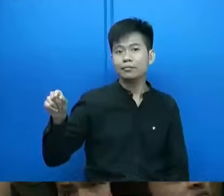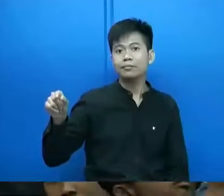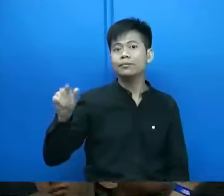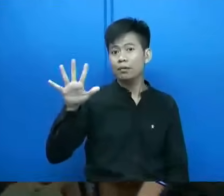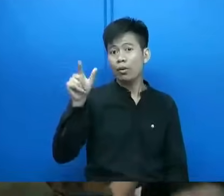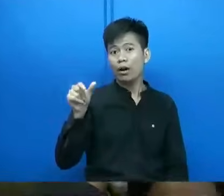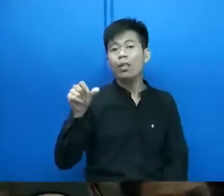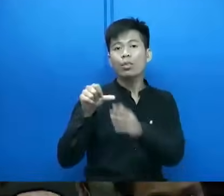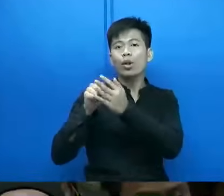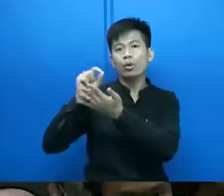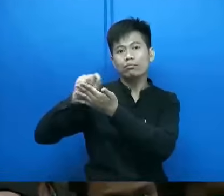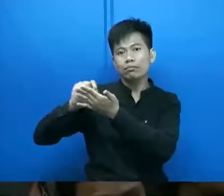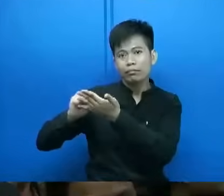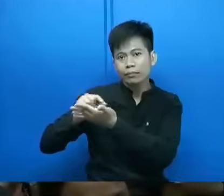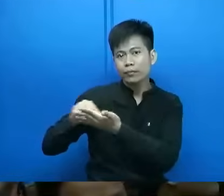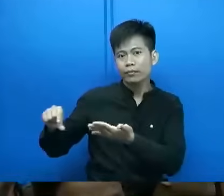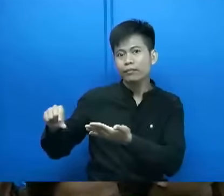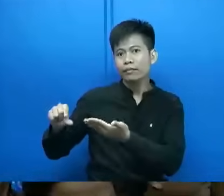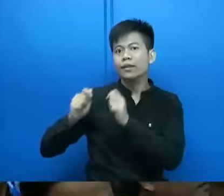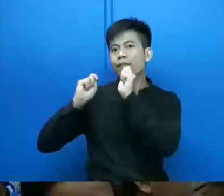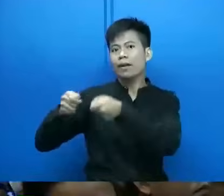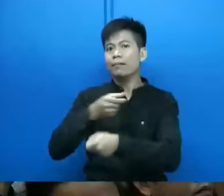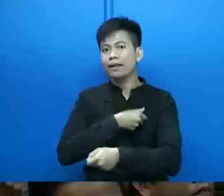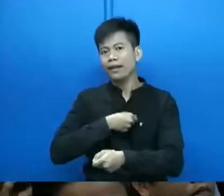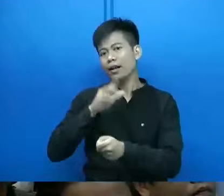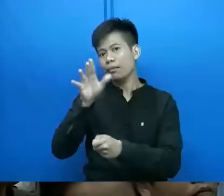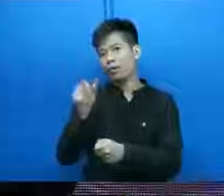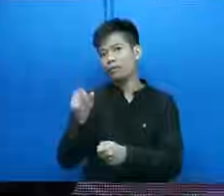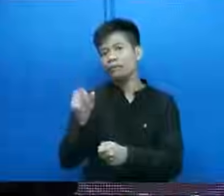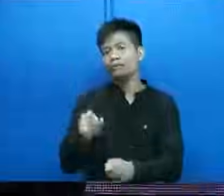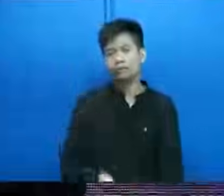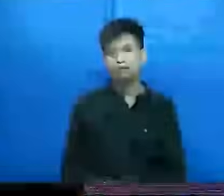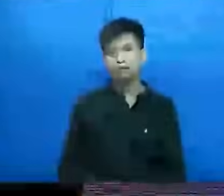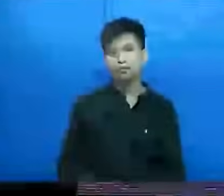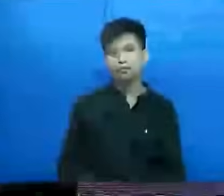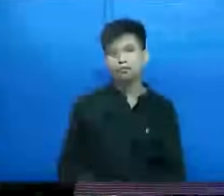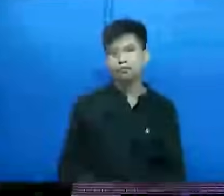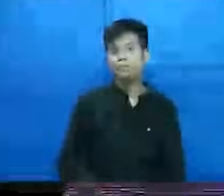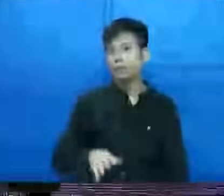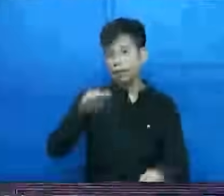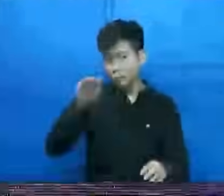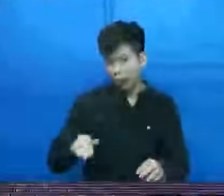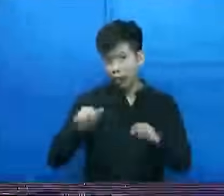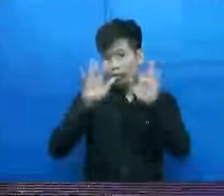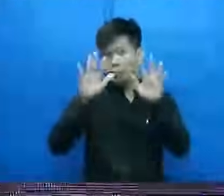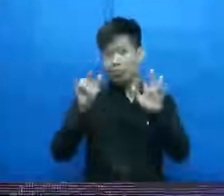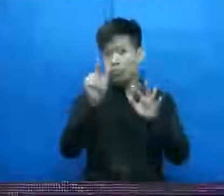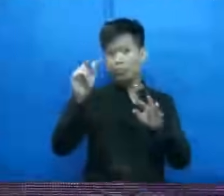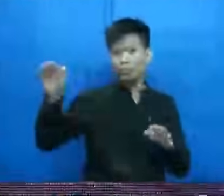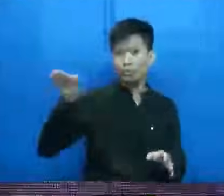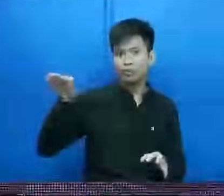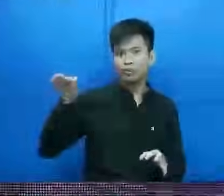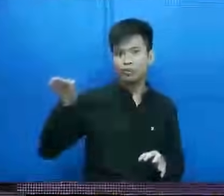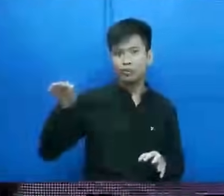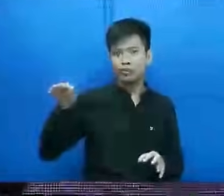5 orang, tolong dicatat namanya, daftarkan ke panitia, 5 orang ini ya. 5 orang. Kemudian yang di bawah 10 juz, ini yang